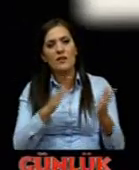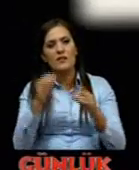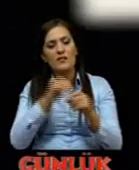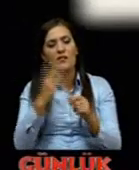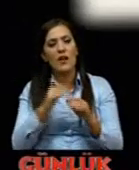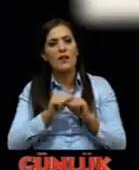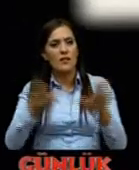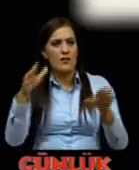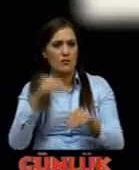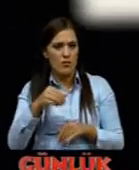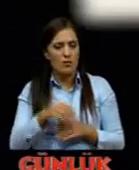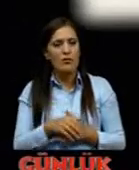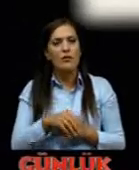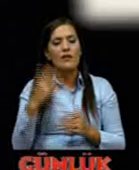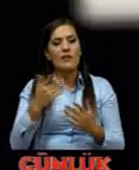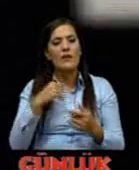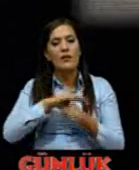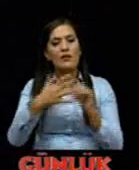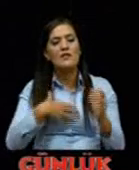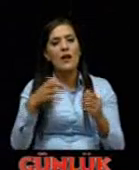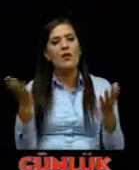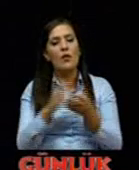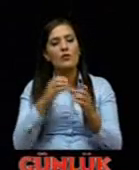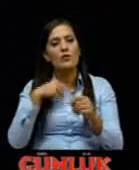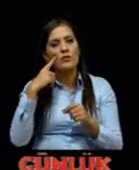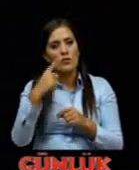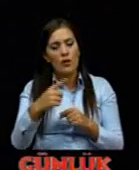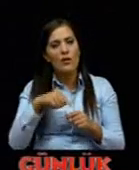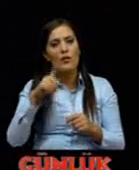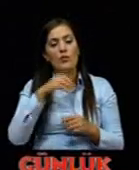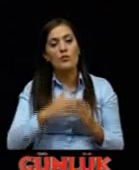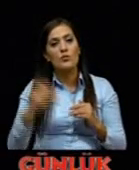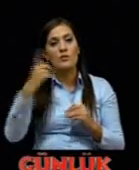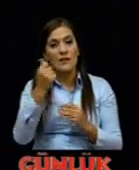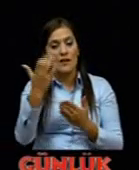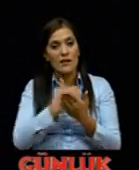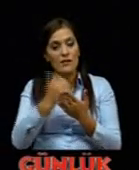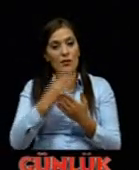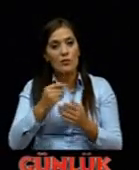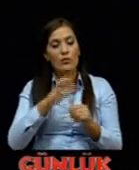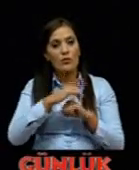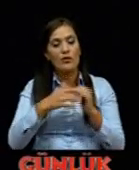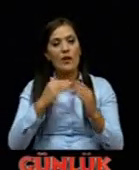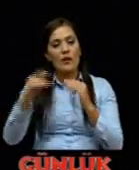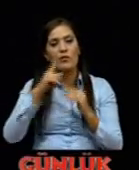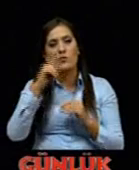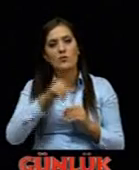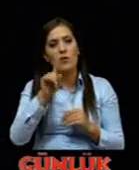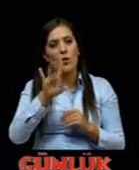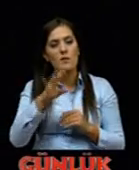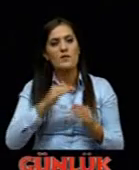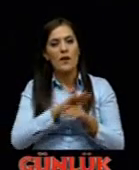daha da yaygın hale geldiği. Yine Dünya Sağlık Örgütü verilerine göre yüksek gelir grubundaki ülkelerin halklarının